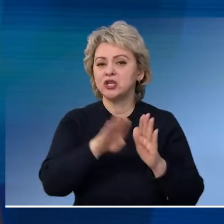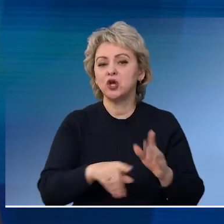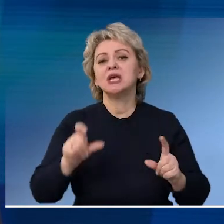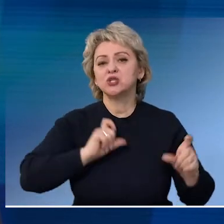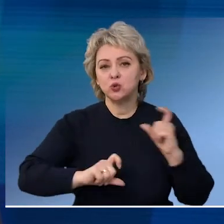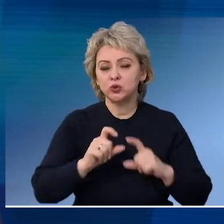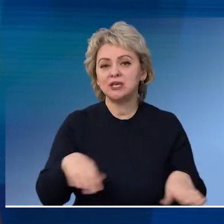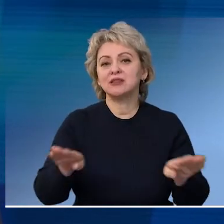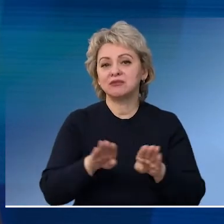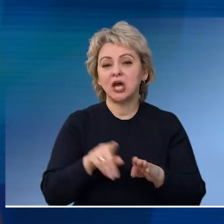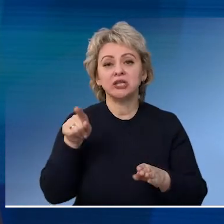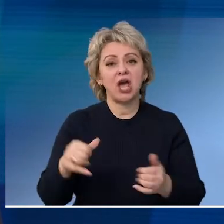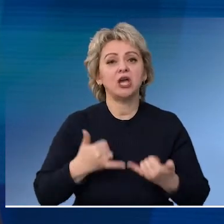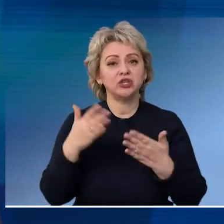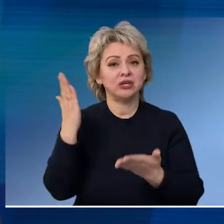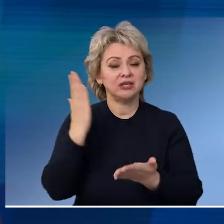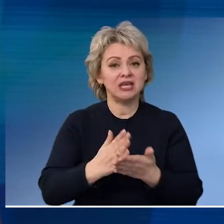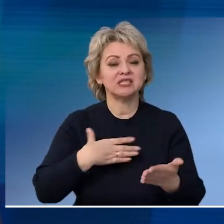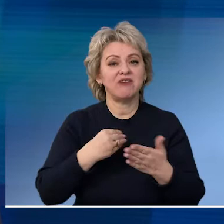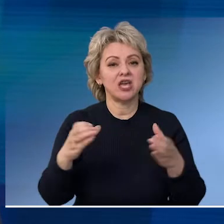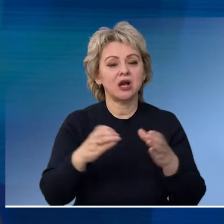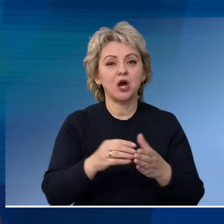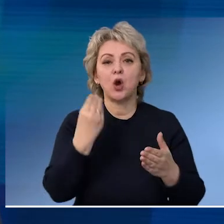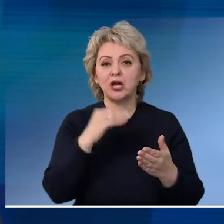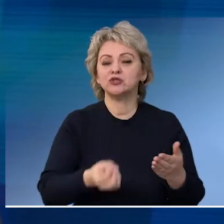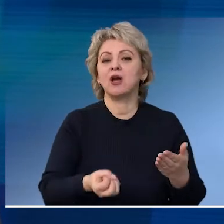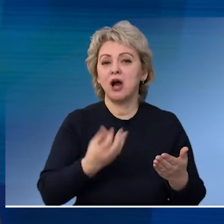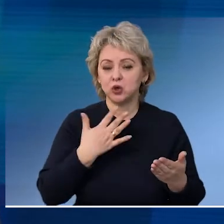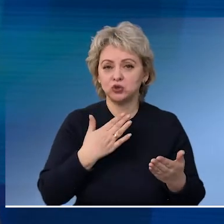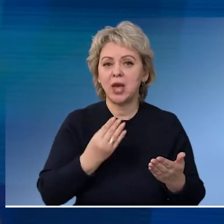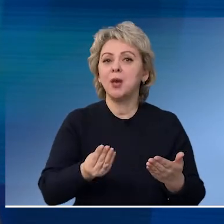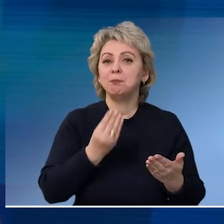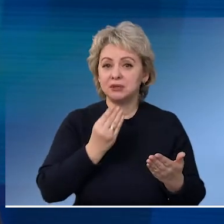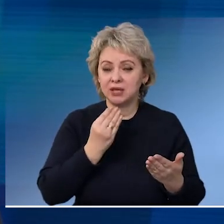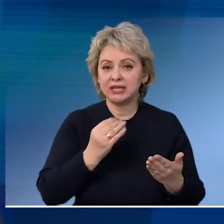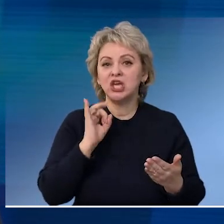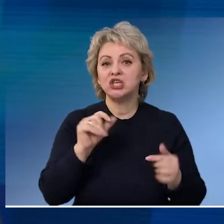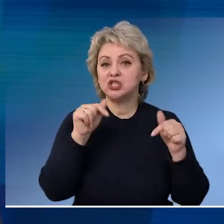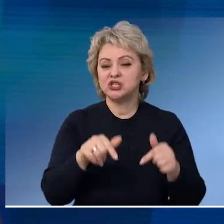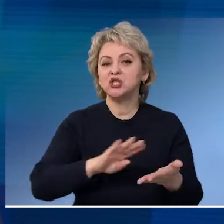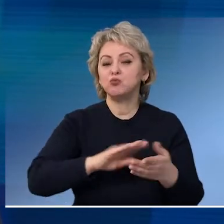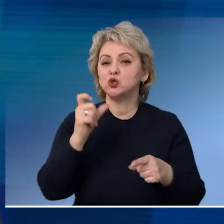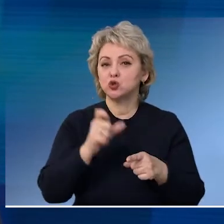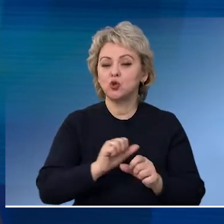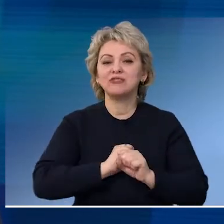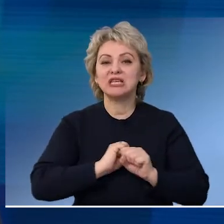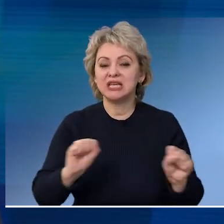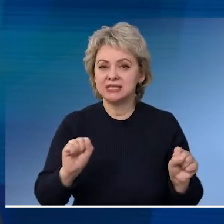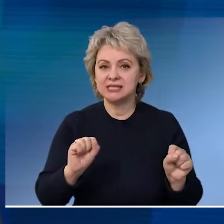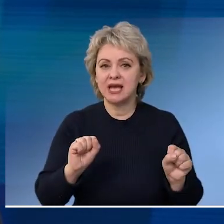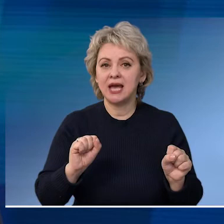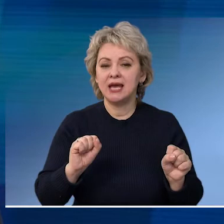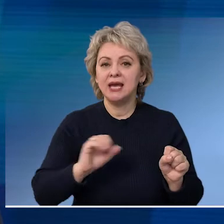категории, как студенческая среда, то есть для них есть своя категория, абсолютно качественное, хорошее питание. И здесь, безусловно,